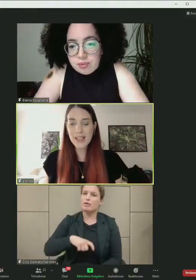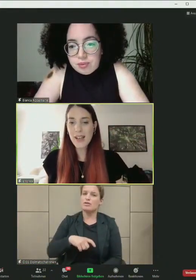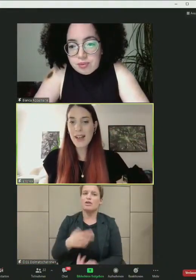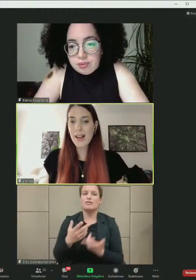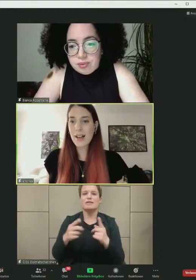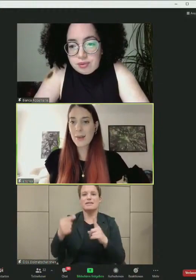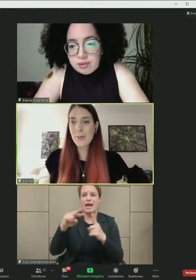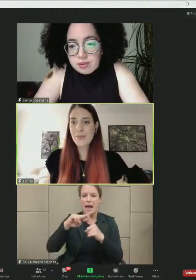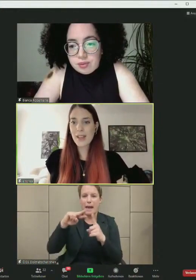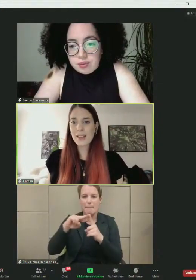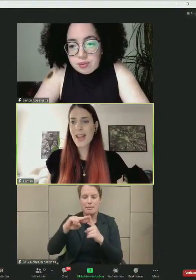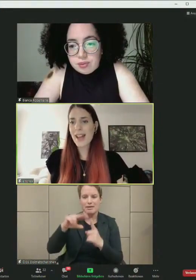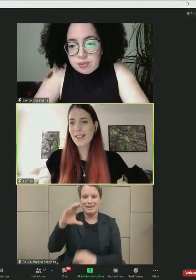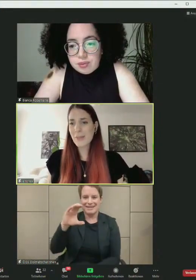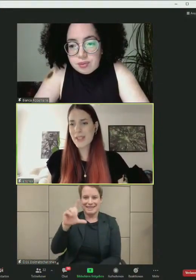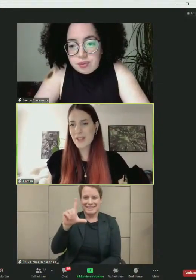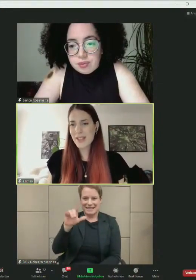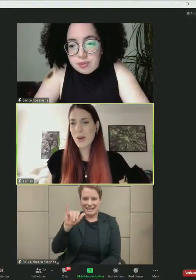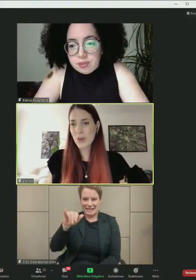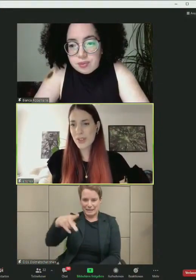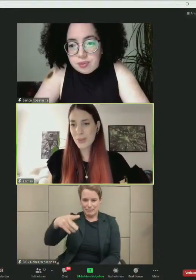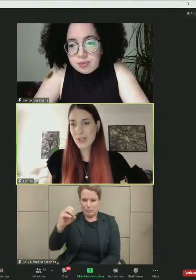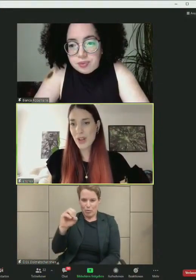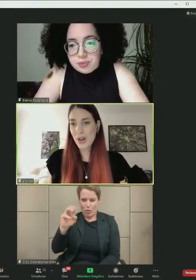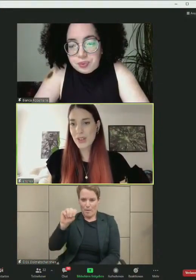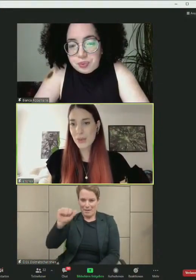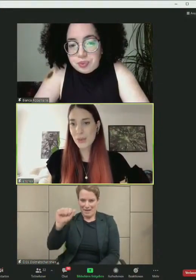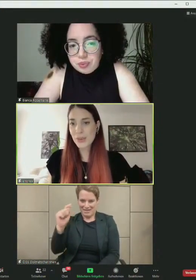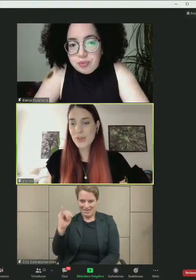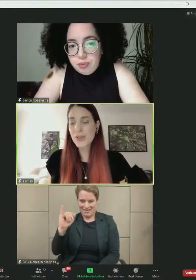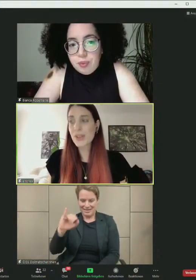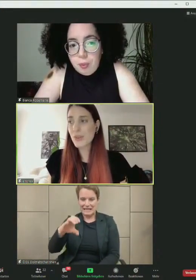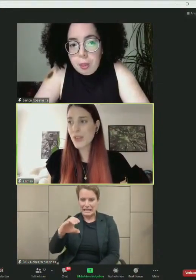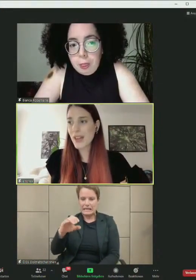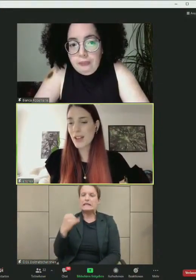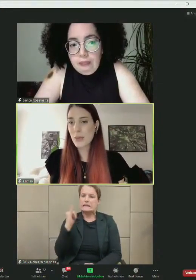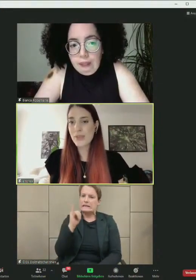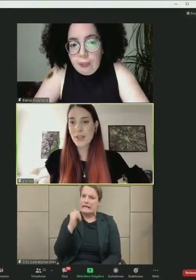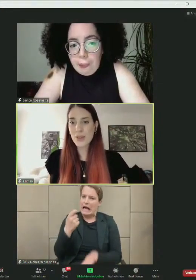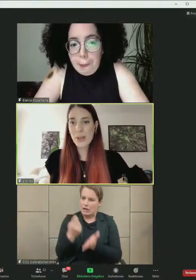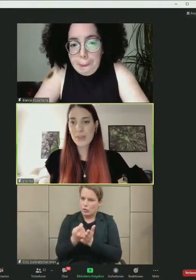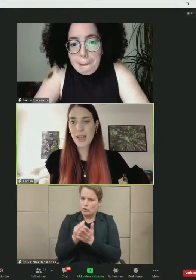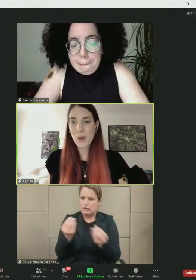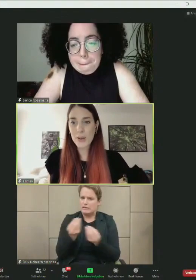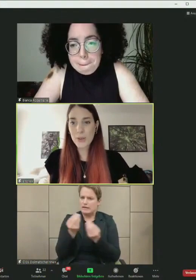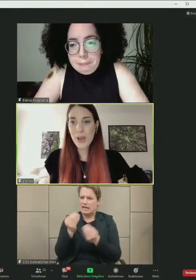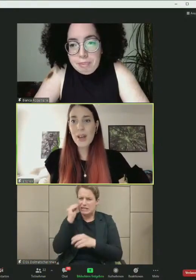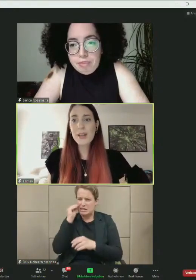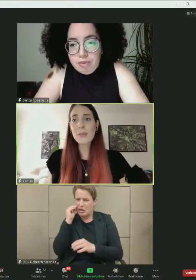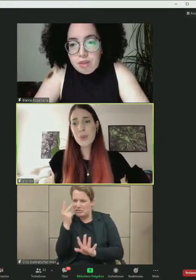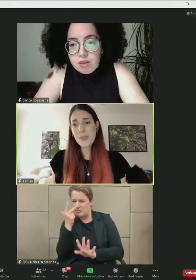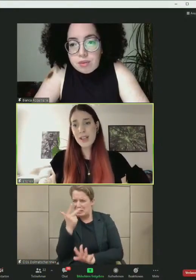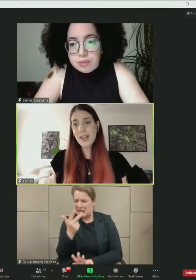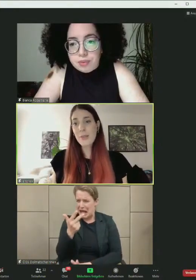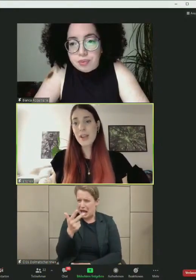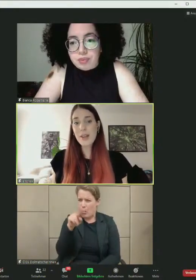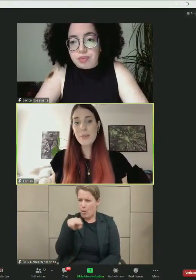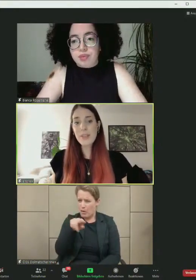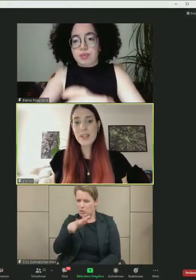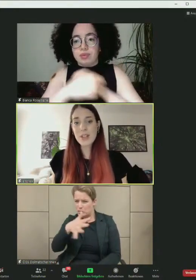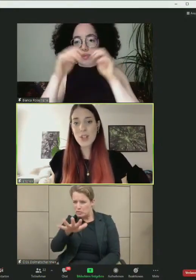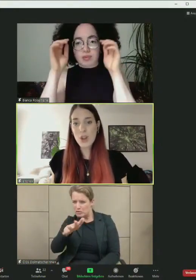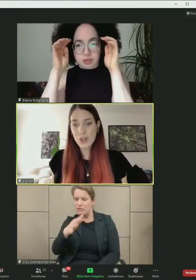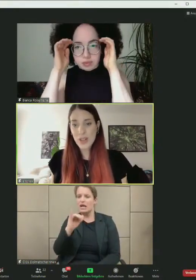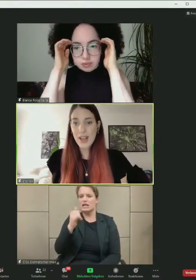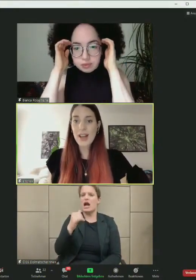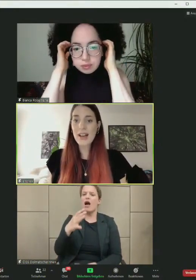Clip-O-Matic. Die hat ein bisschen was gekostet, muss ich auch dazu sagen. Ich glaube, es waren so knapp 3 €. Da muss man wirklich einmal ein